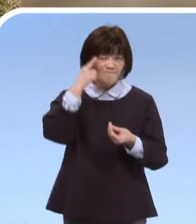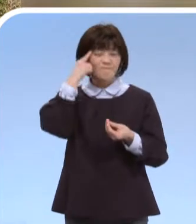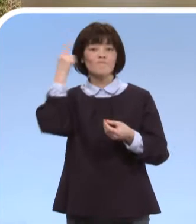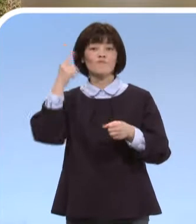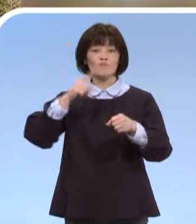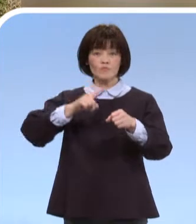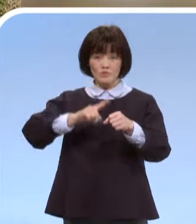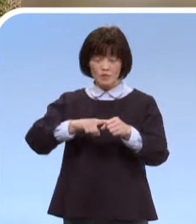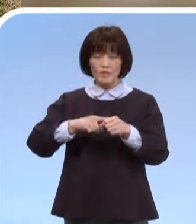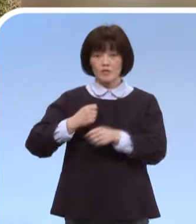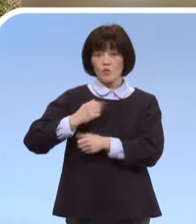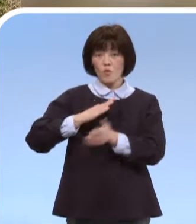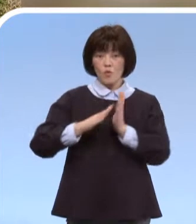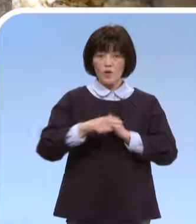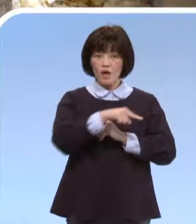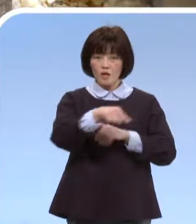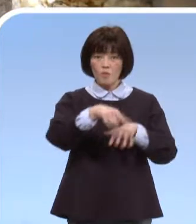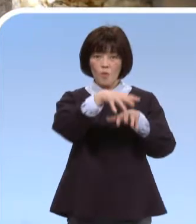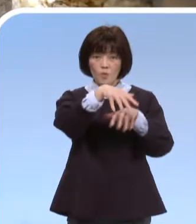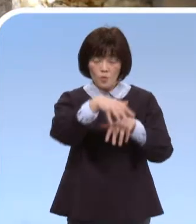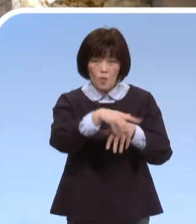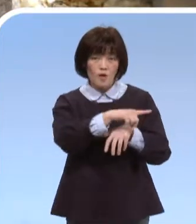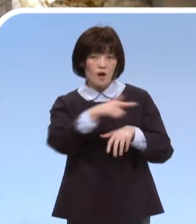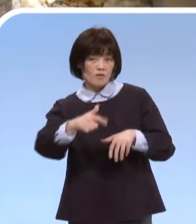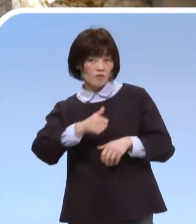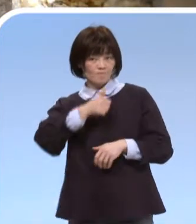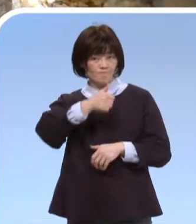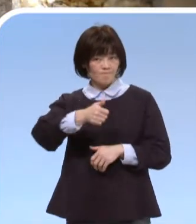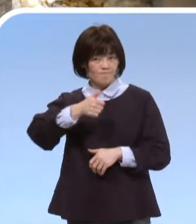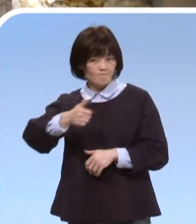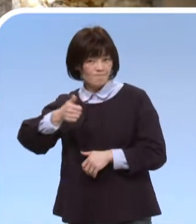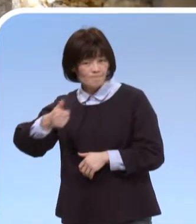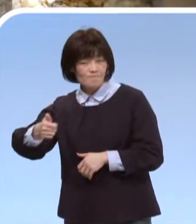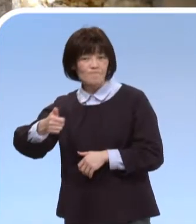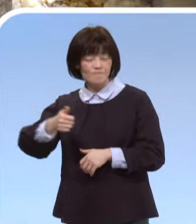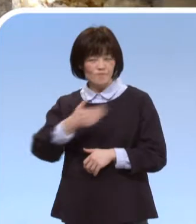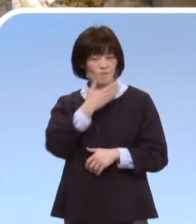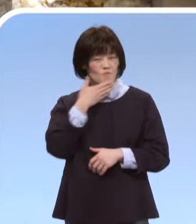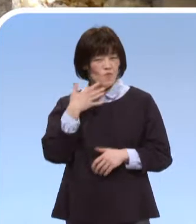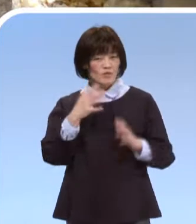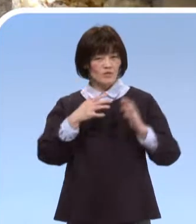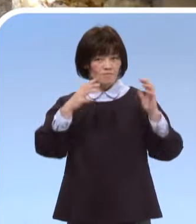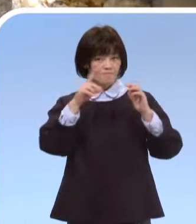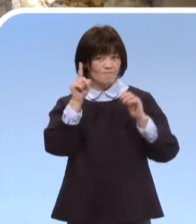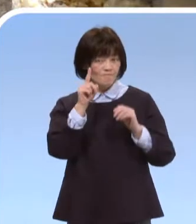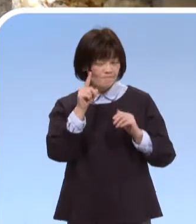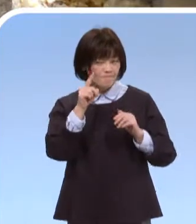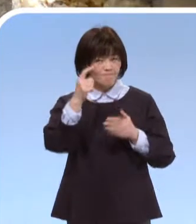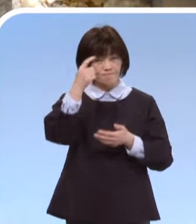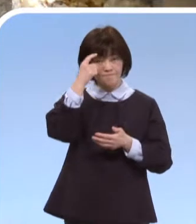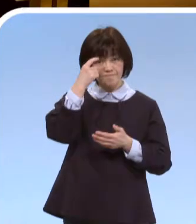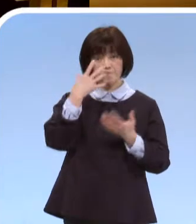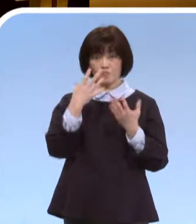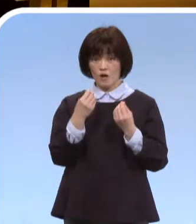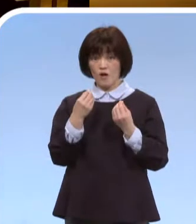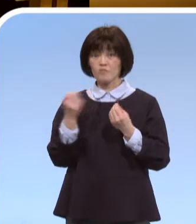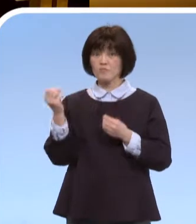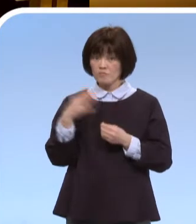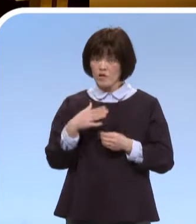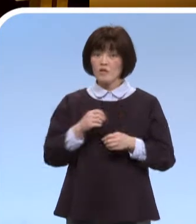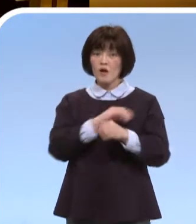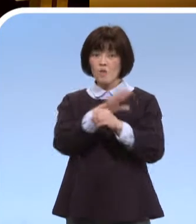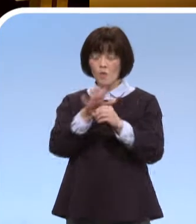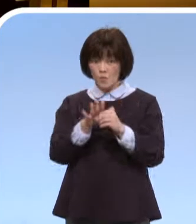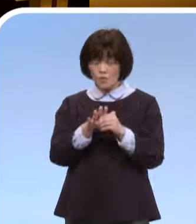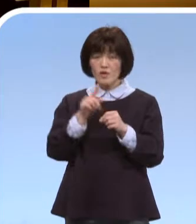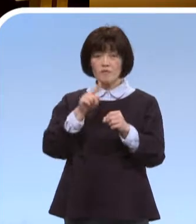開発するために県内のさまざまな生産者を訪ねて美味しい野菜について学び、コロナ